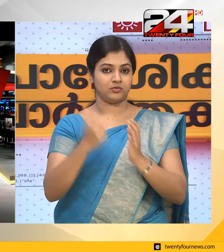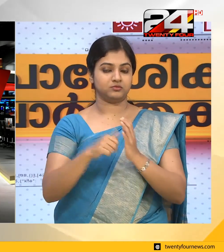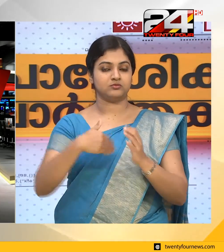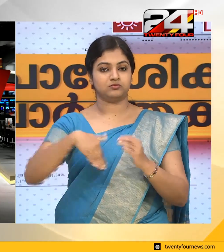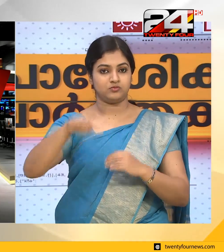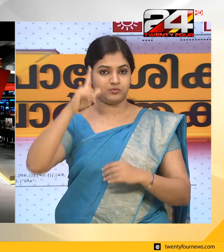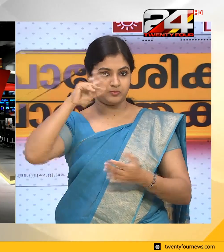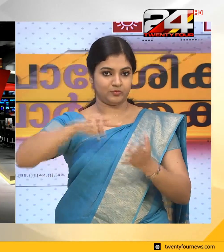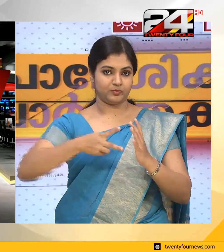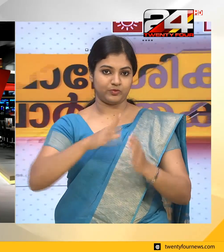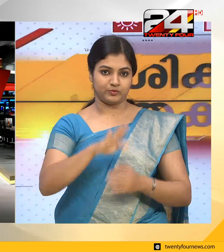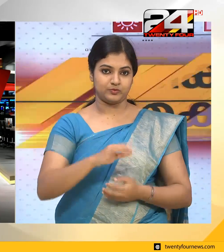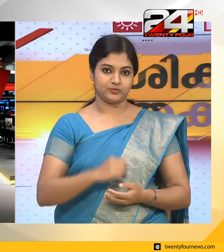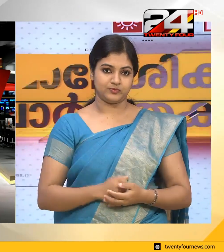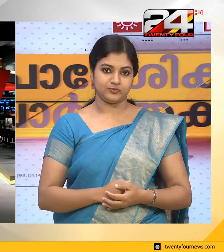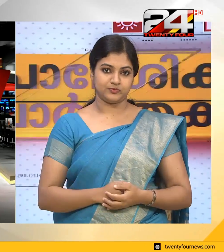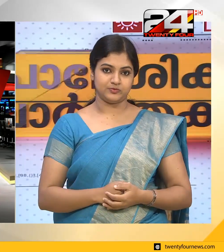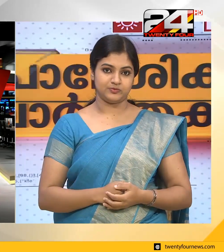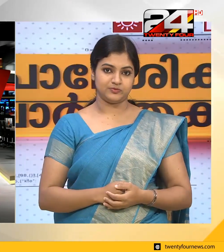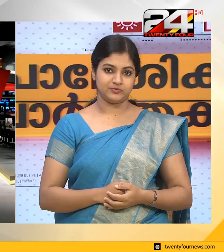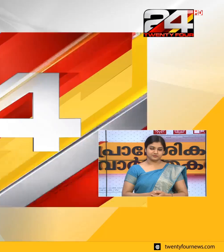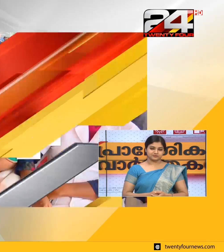തീരുമാനം.